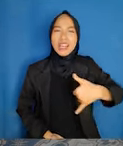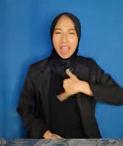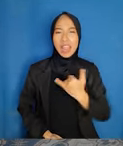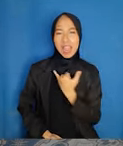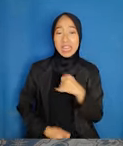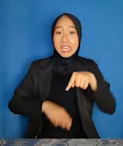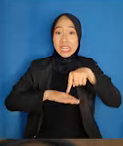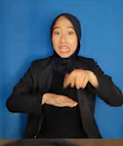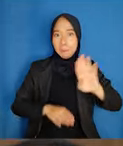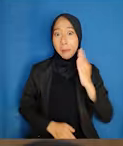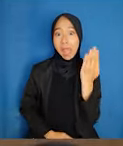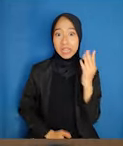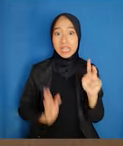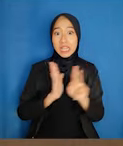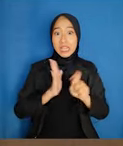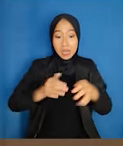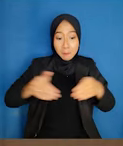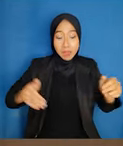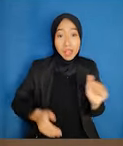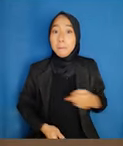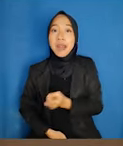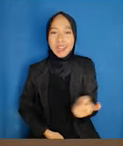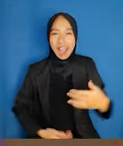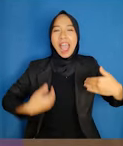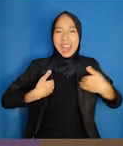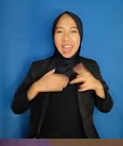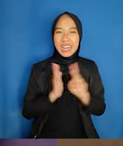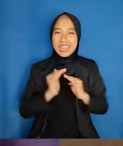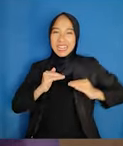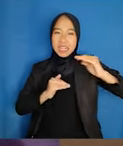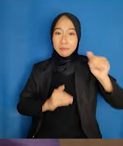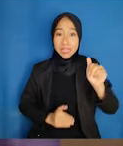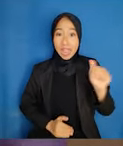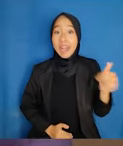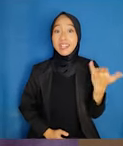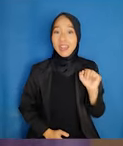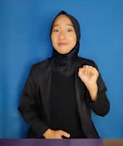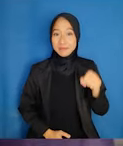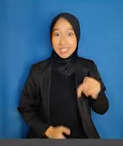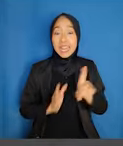di balik keterbatasan mereka ada kelebihan yang perlu untuk dikembangkan.